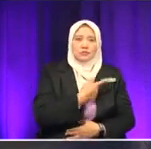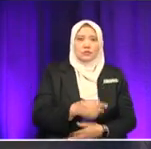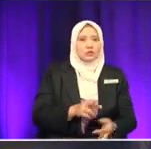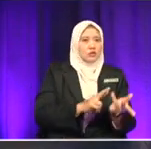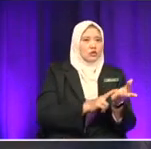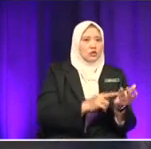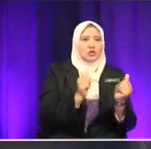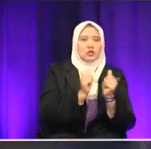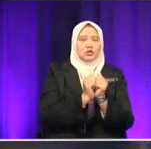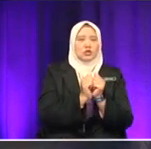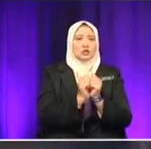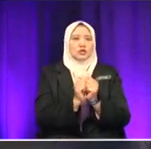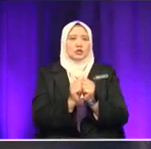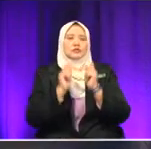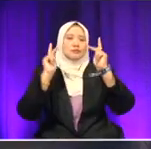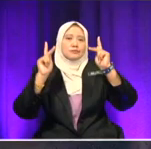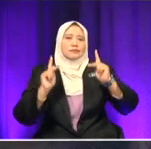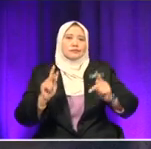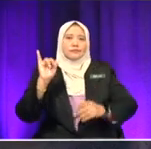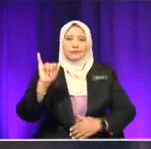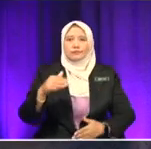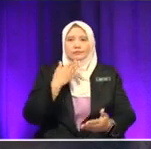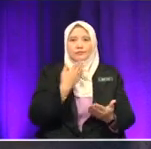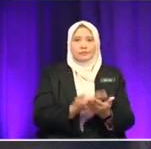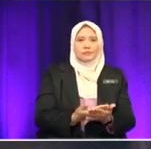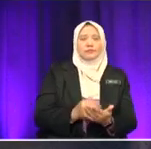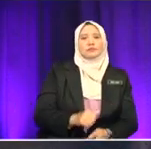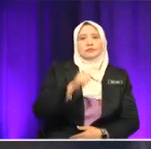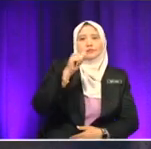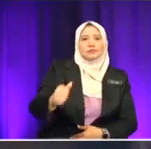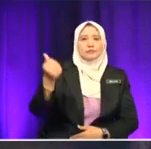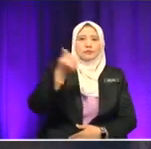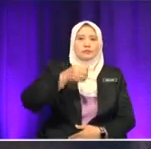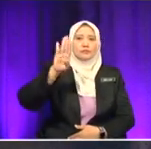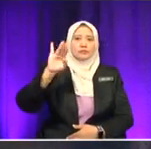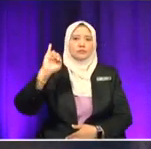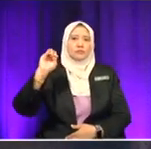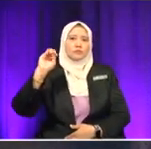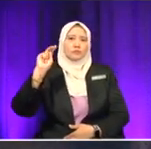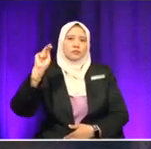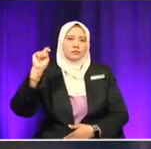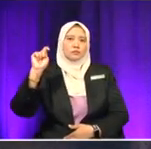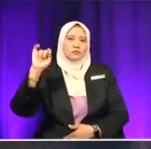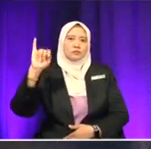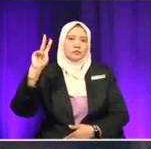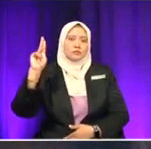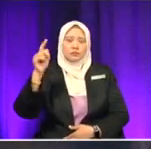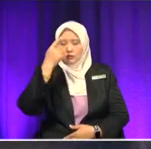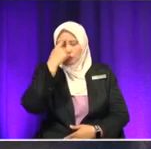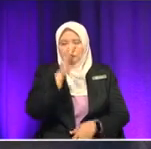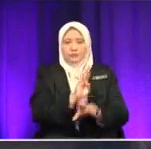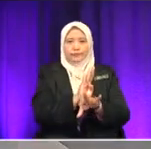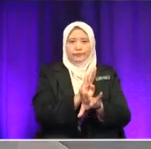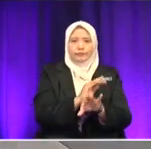Baik, jika bakteria menggunakan antibiotik, jika virus menggunakan antiviral dan jika fungi menggunakan antifungal. Baik,